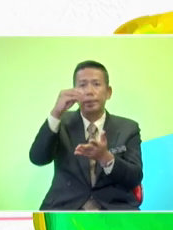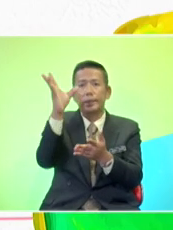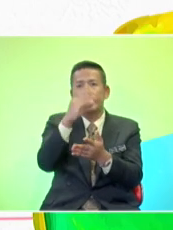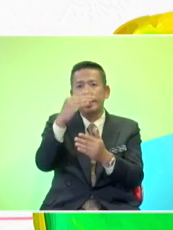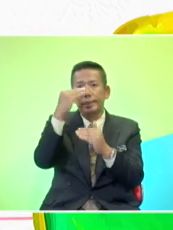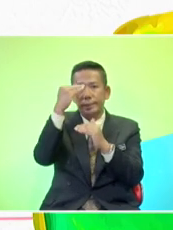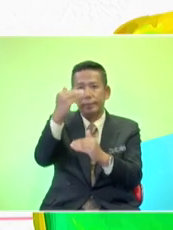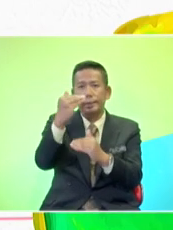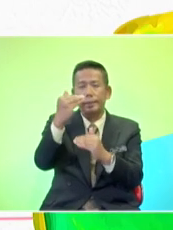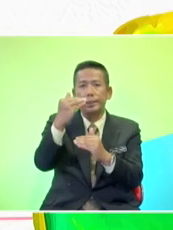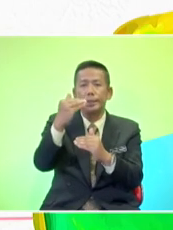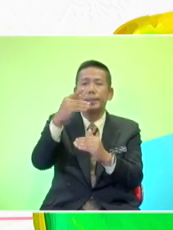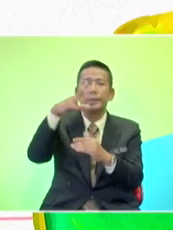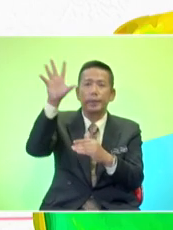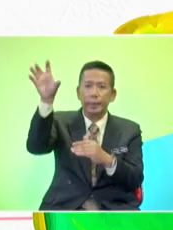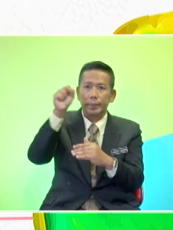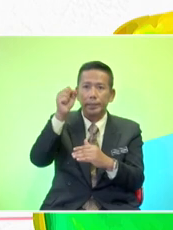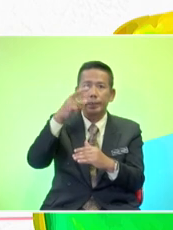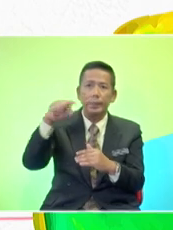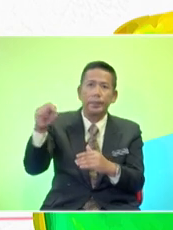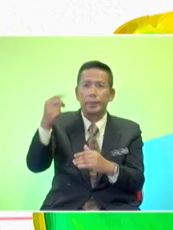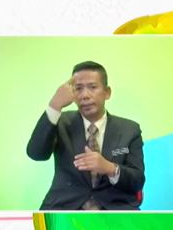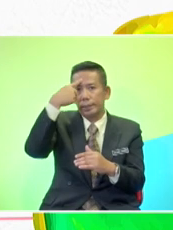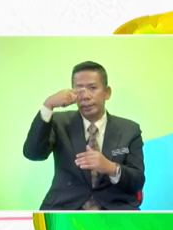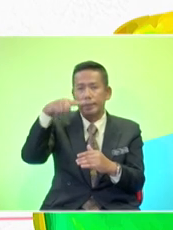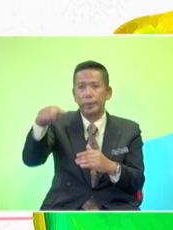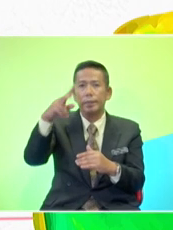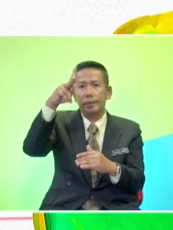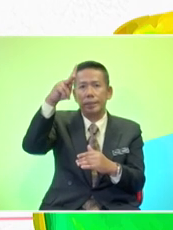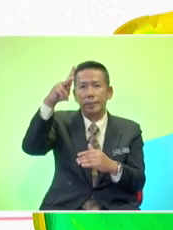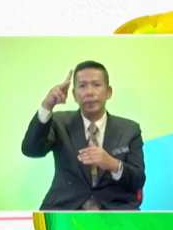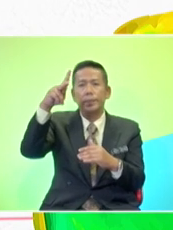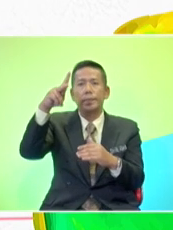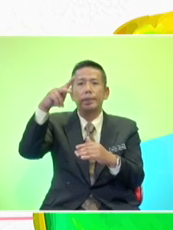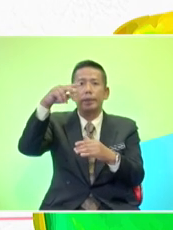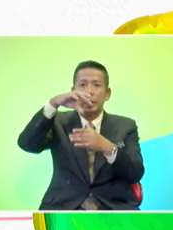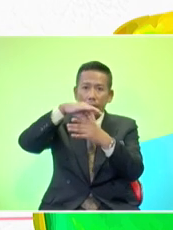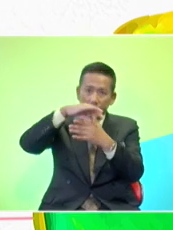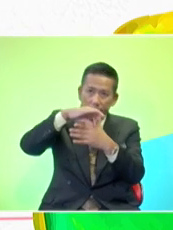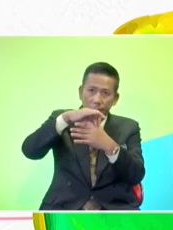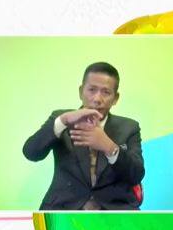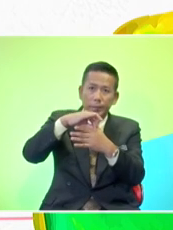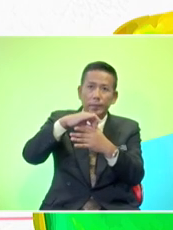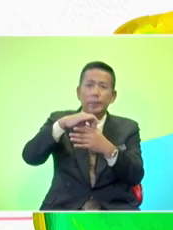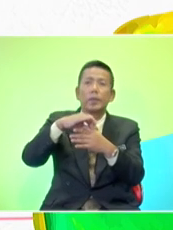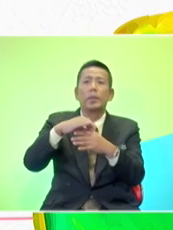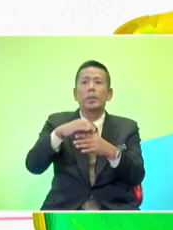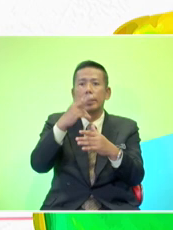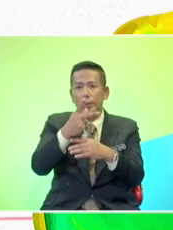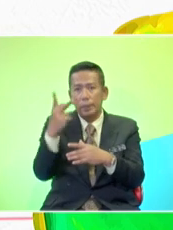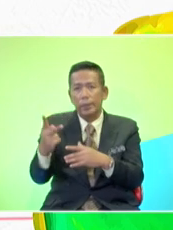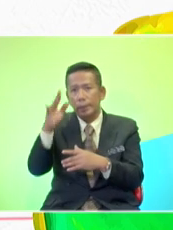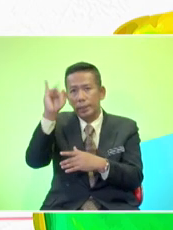prestasi oke baiklah untuk selanjutnya tentang perkara yang murid perlu tahu